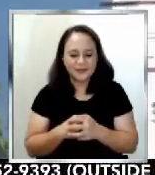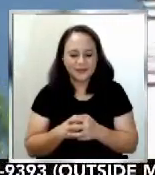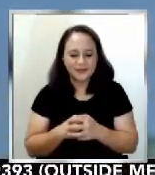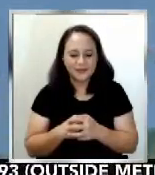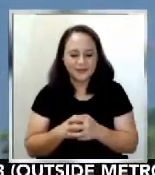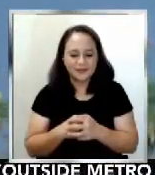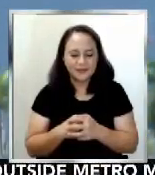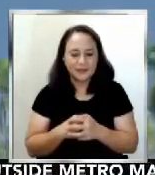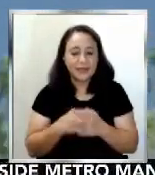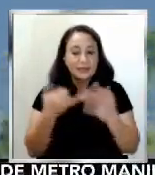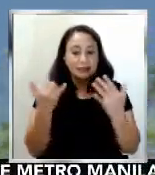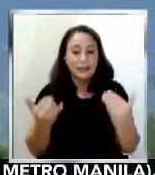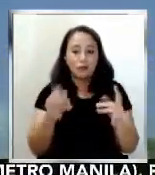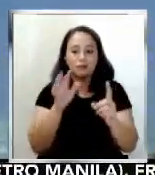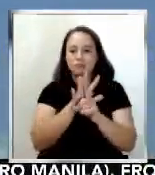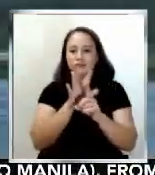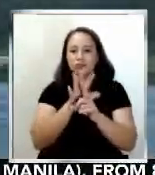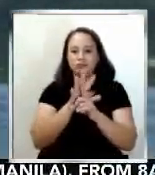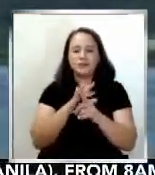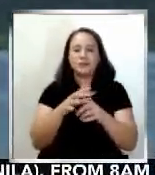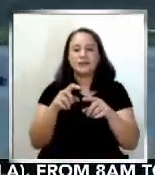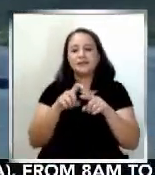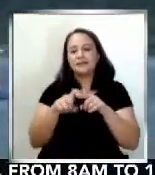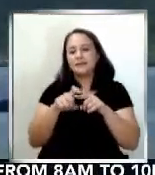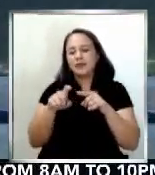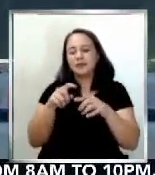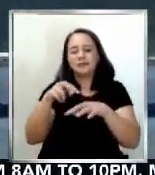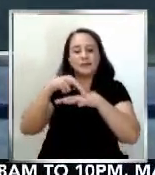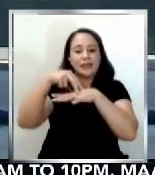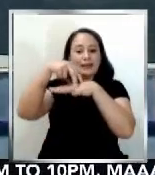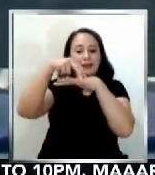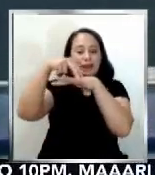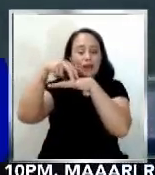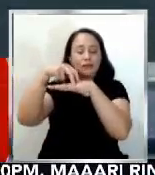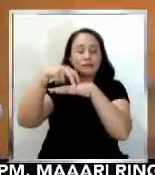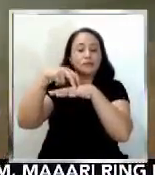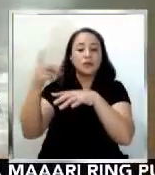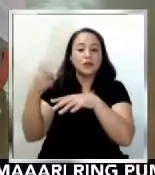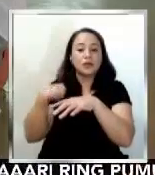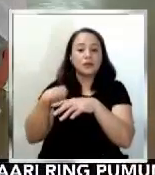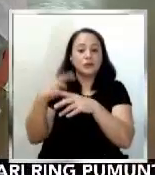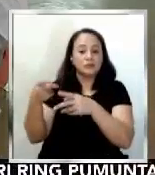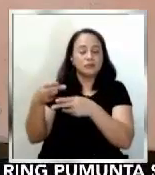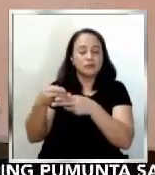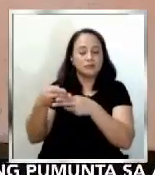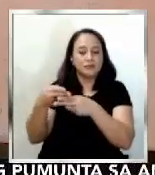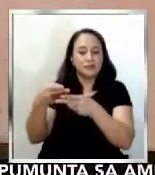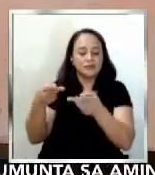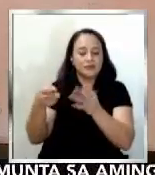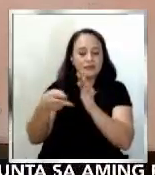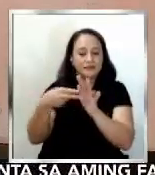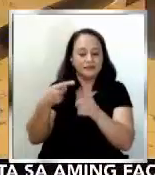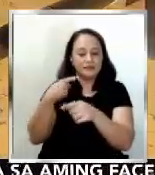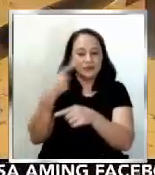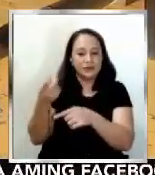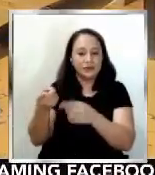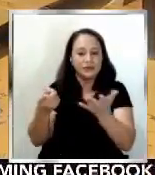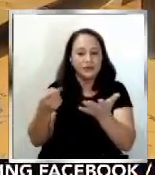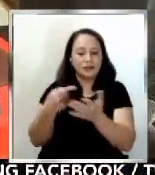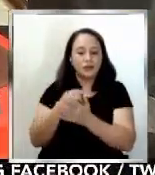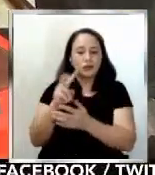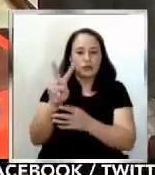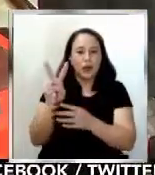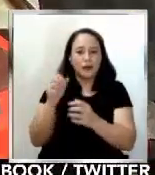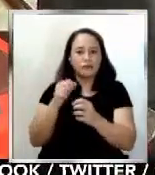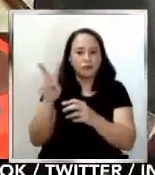Ngayon, kilala na bilang Electric Manned Aerial Vehicle o EMAV ang mga flying vehicle ni Kix. Kabilang dito ang mga 2 at 3-seater EMAV na kanyang